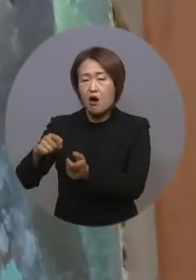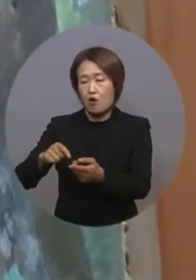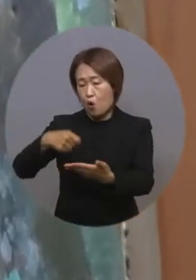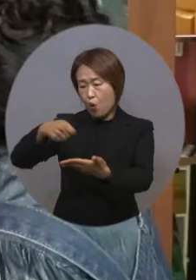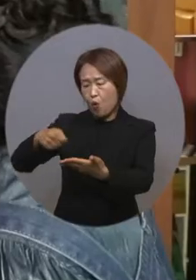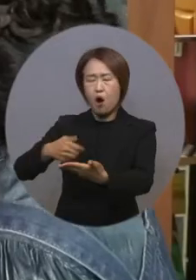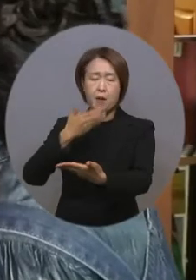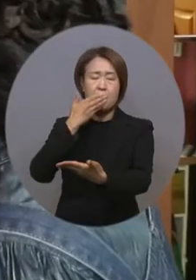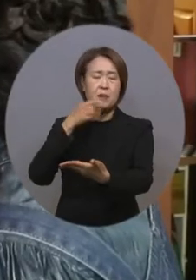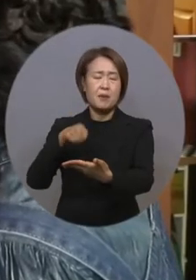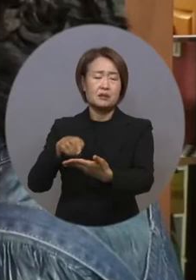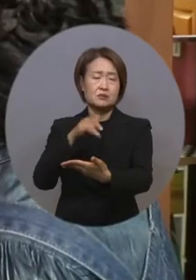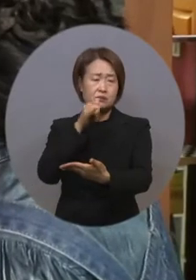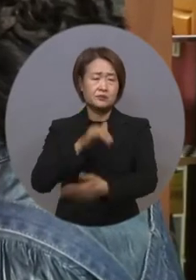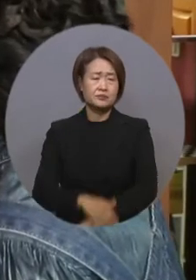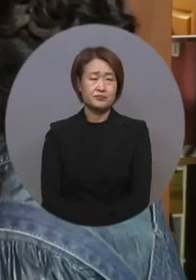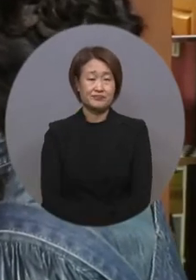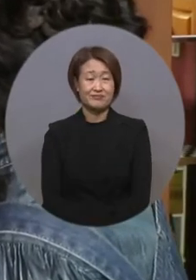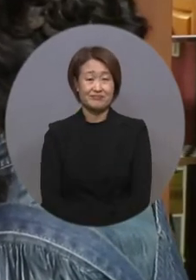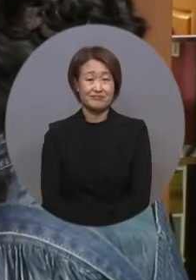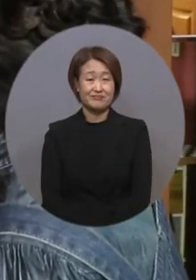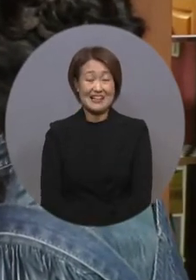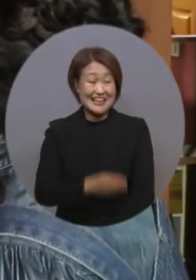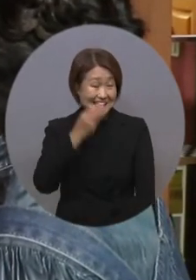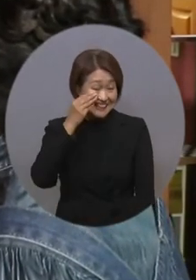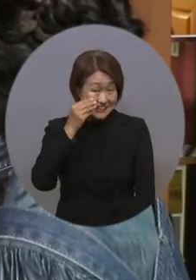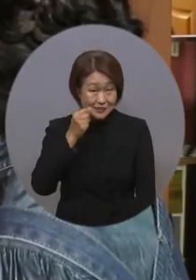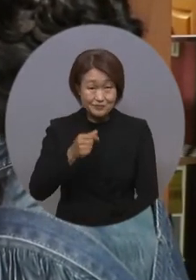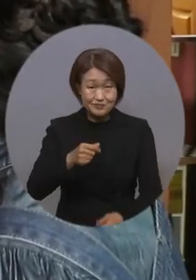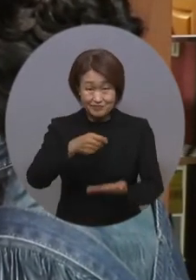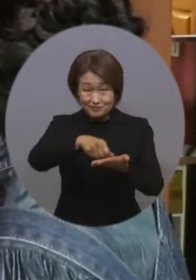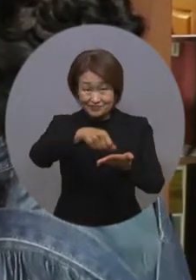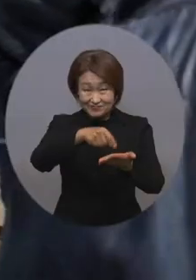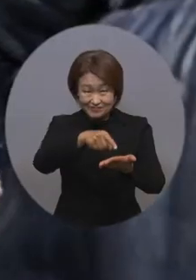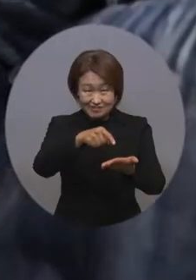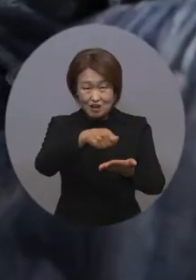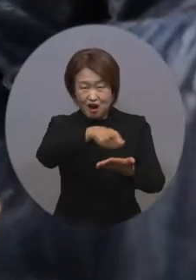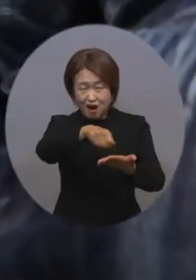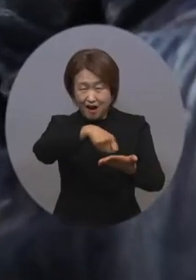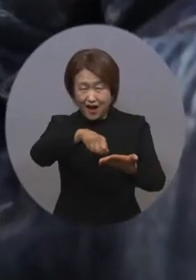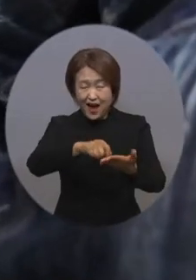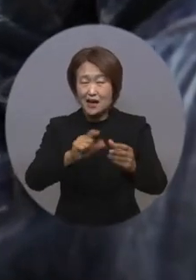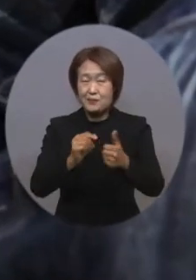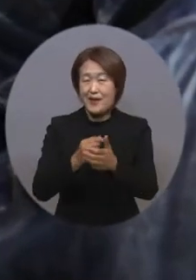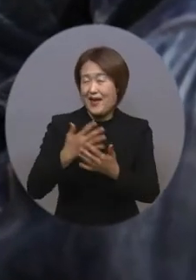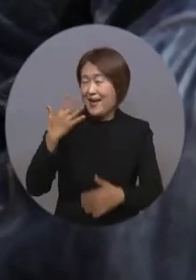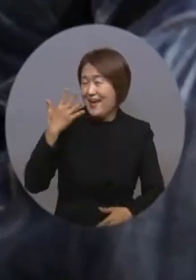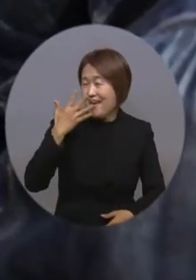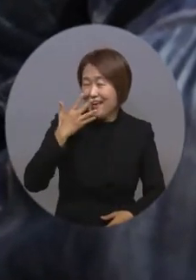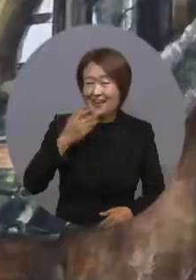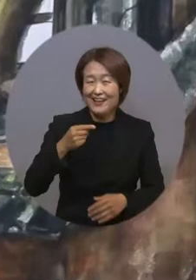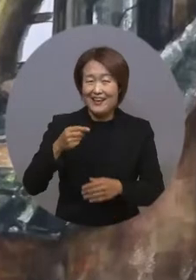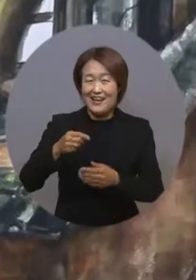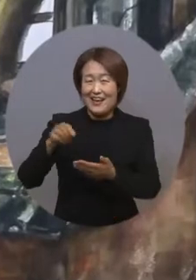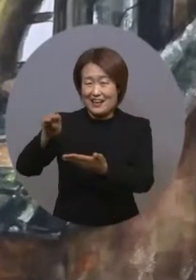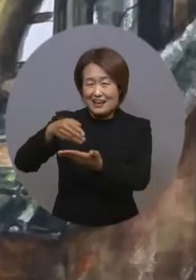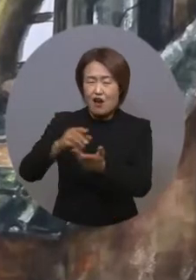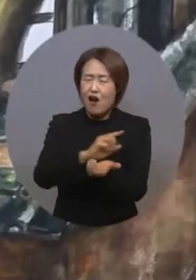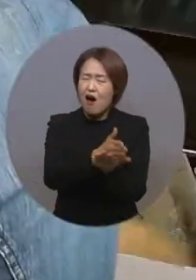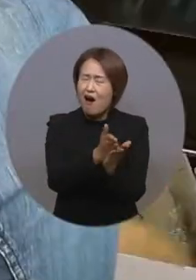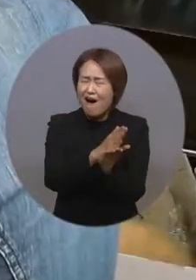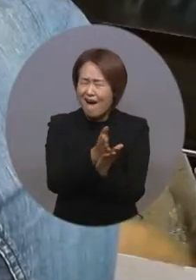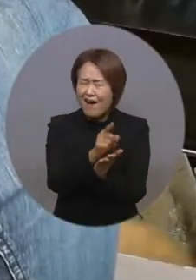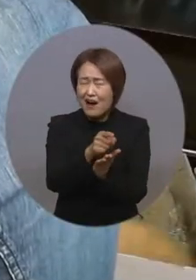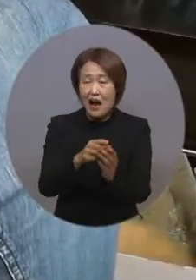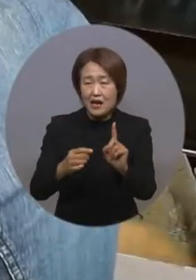있습니다. 작가는 유화 특유의 두터운 질감과 맑고 투명한 수채화 등 장르에 안주하지